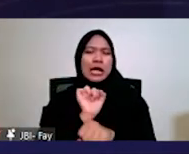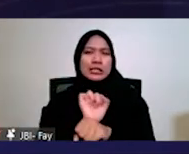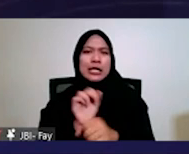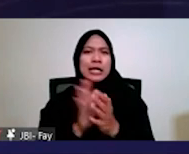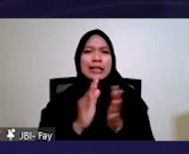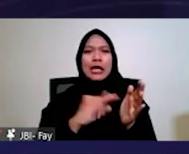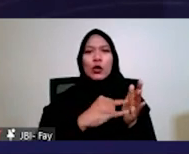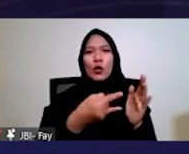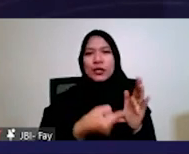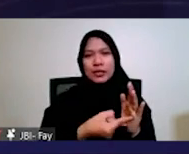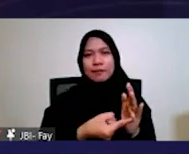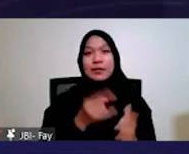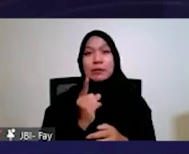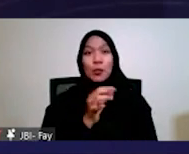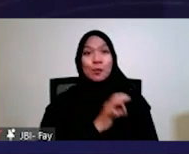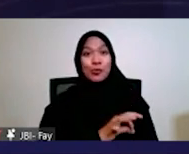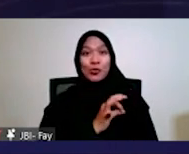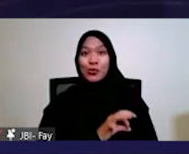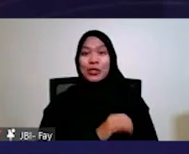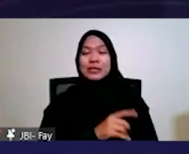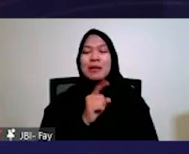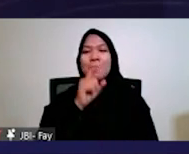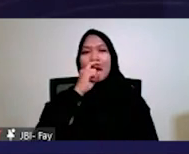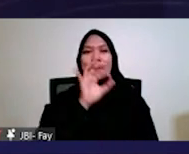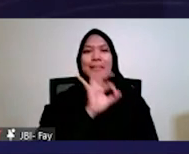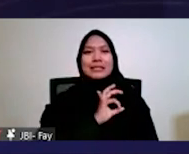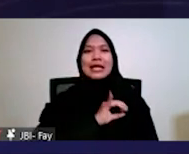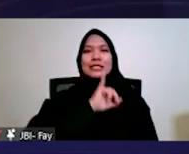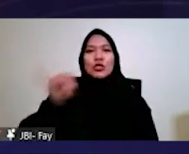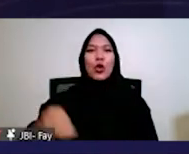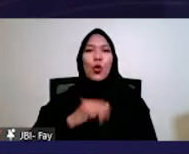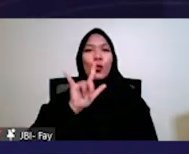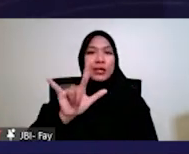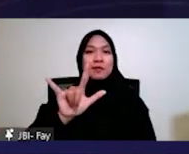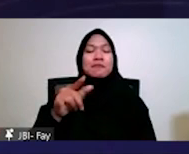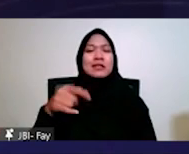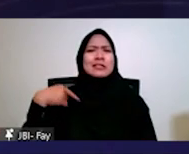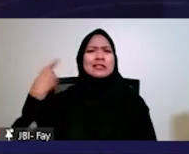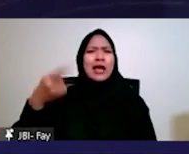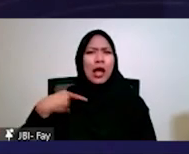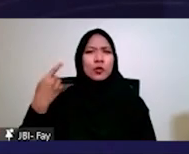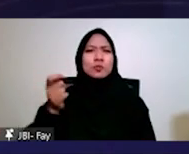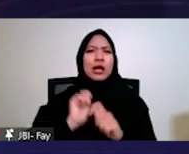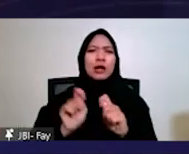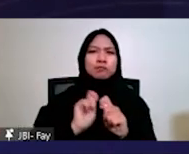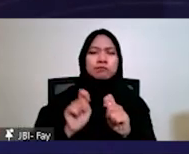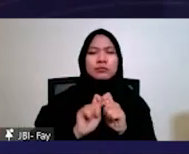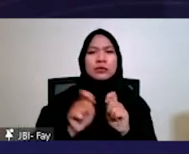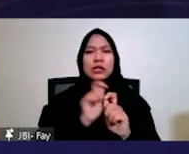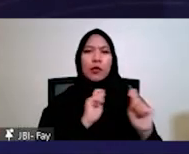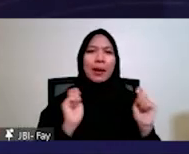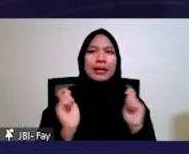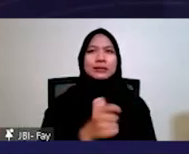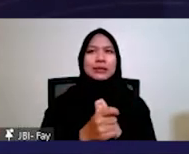makanya kita seberuntung dengan Pak Presiden Joko Widodo yang selalu melakukan reformasi reformasi